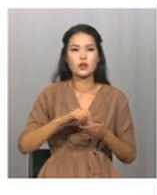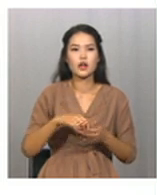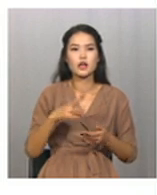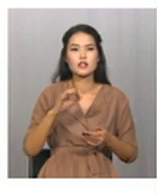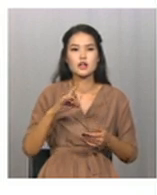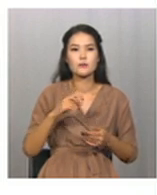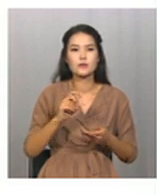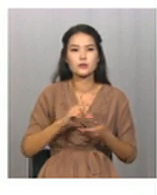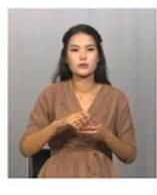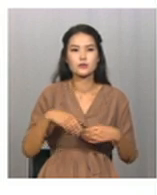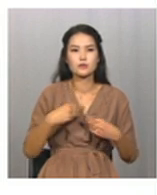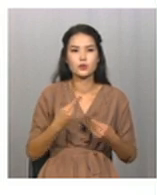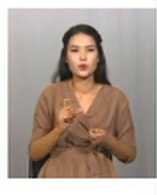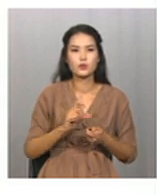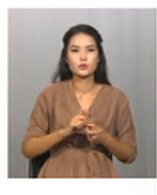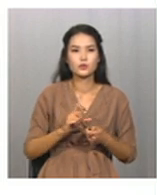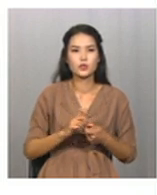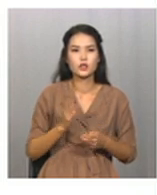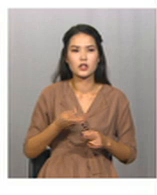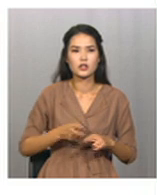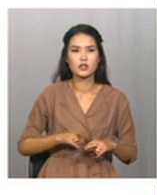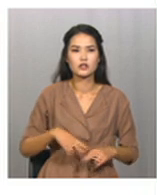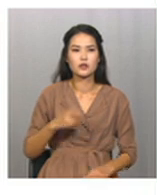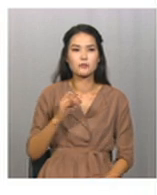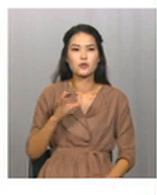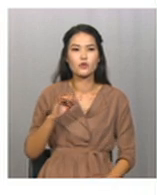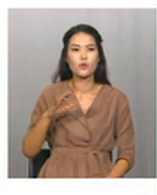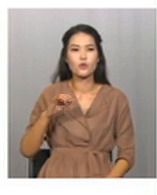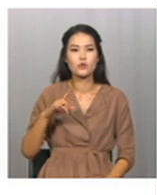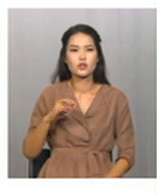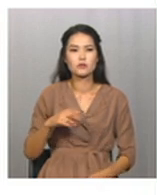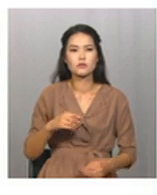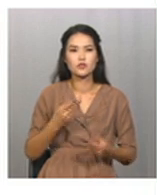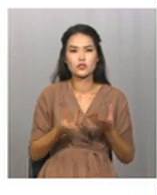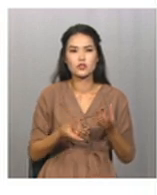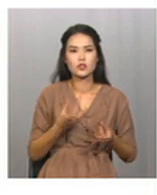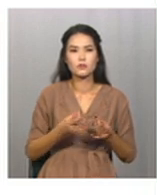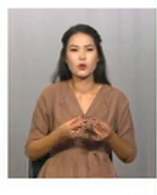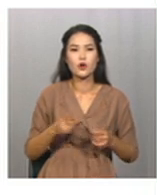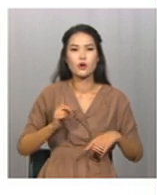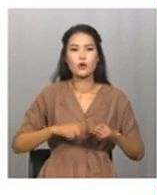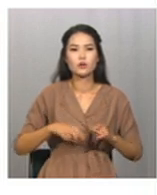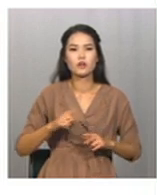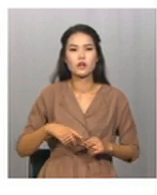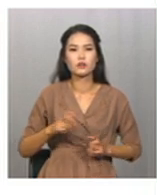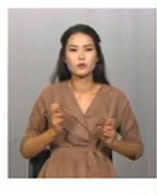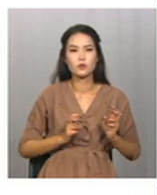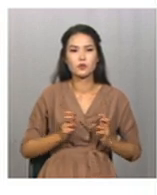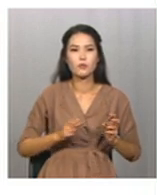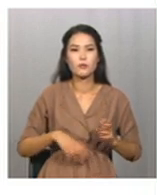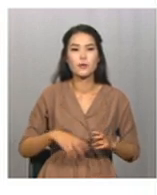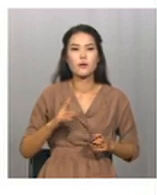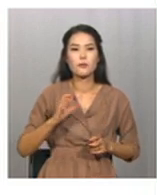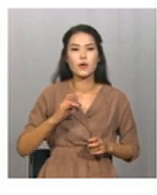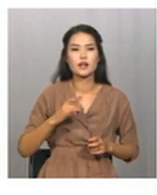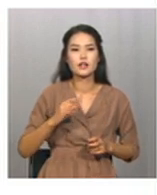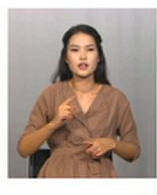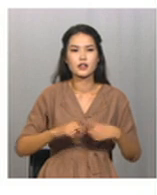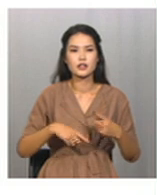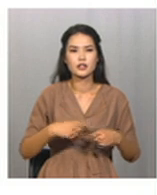баға беруші сөздер кездеседі. Биоүйлесімді желім, отандық өнім, бактериалды